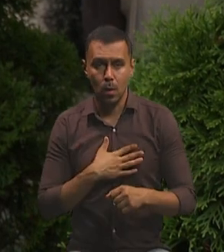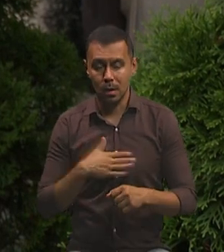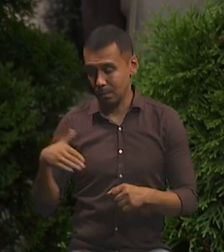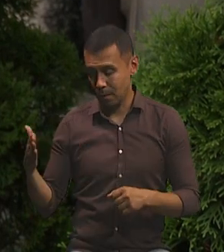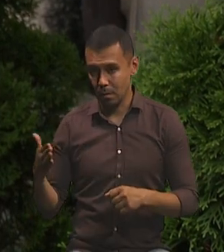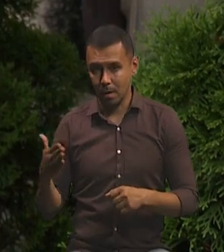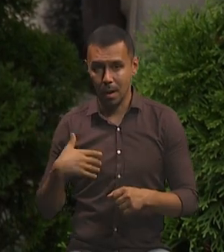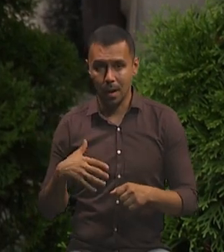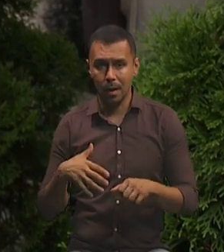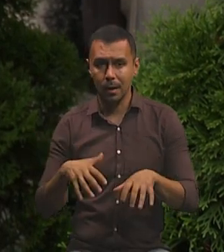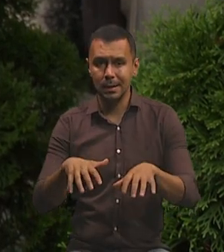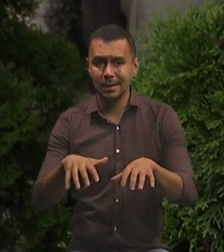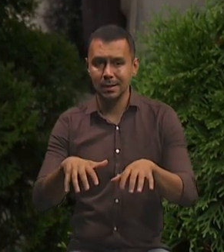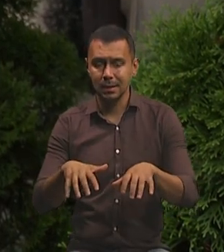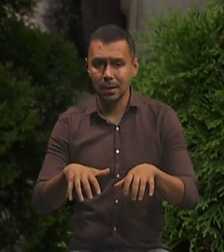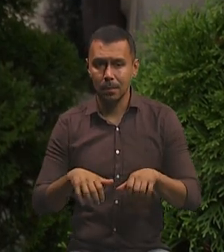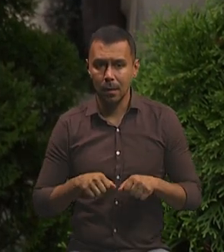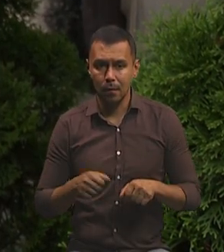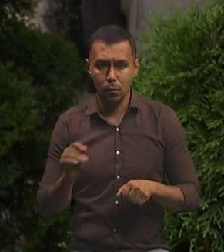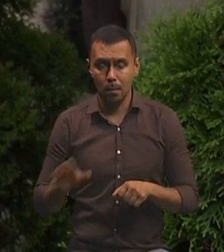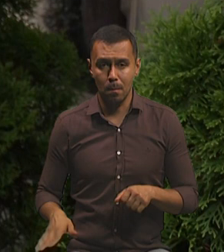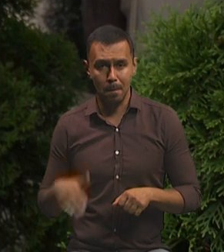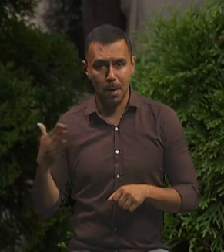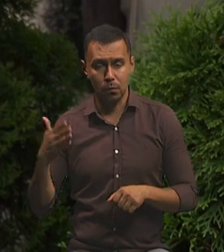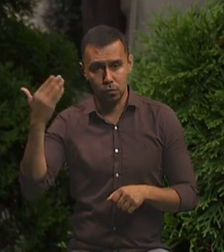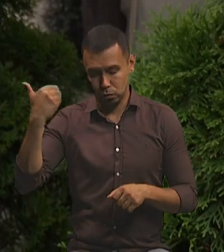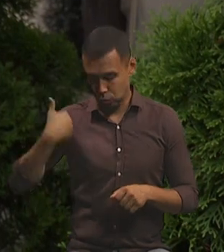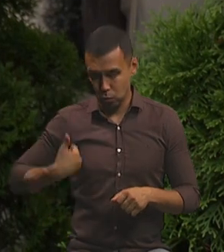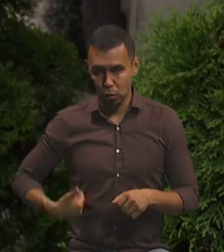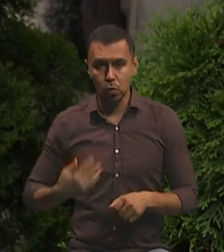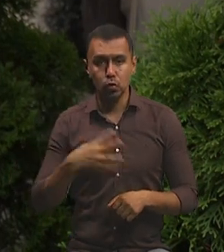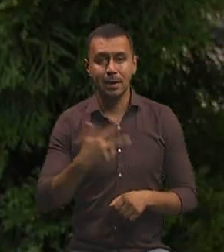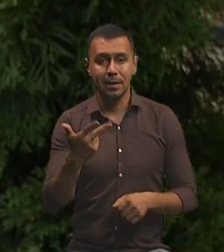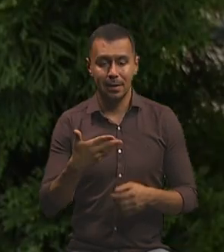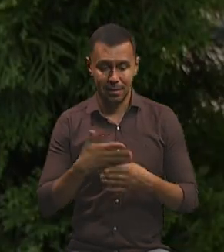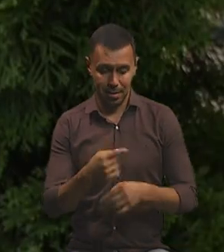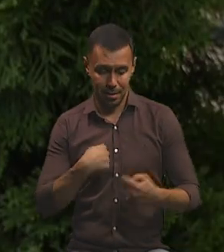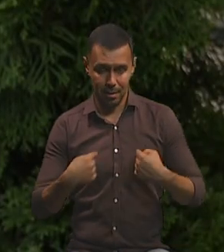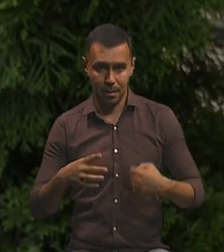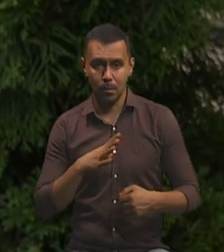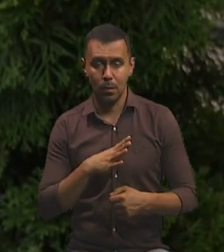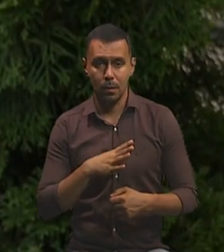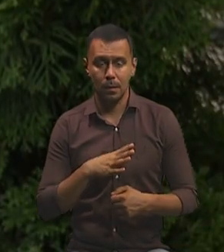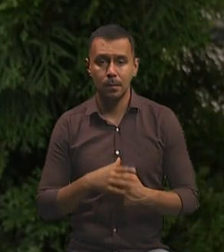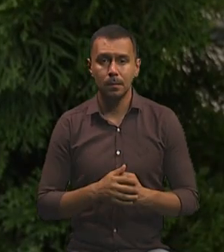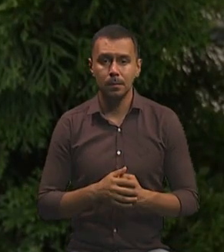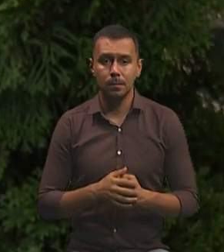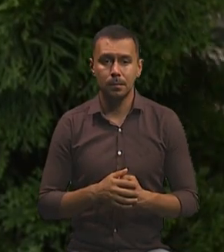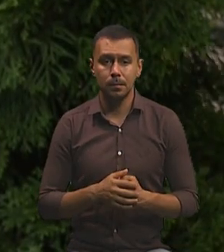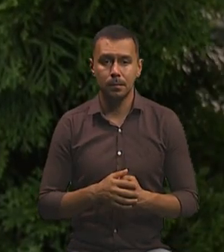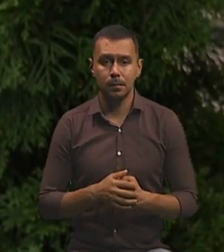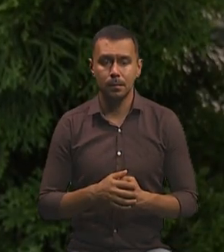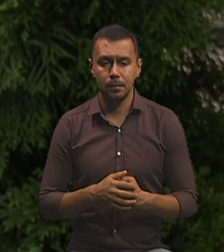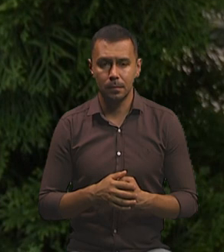правого боку, я забрав все, ну, всю праву сторону, 43 осколка тоді достали. Він вижив, але в життя це вже не